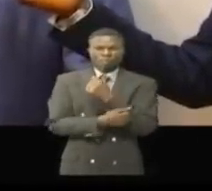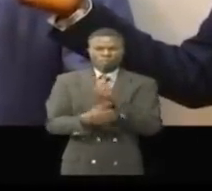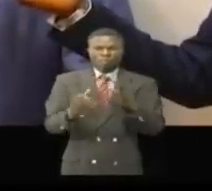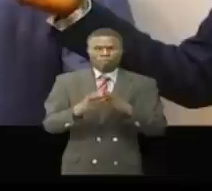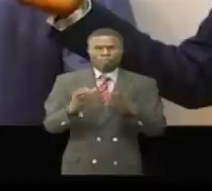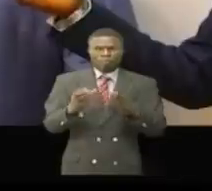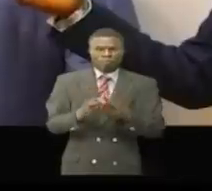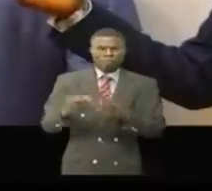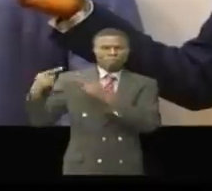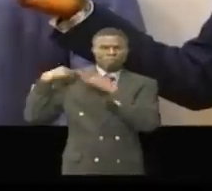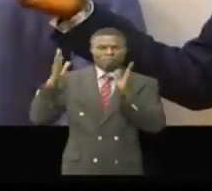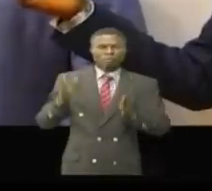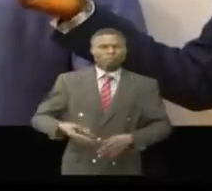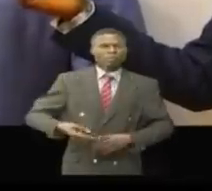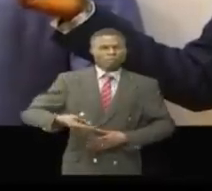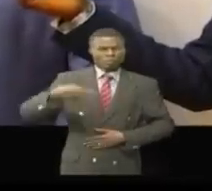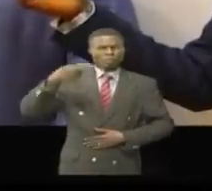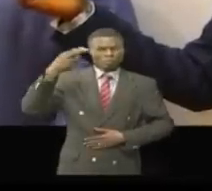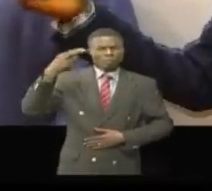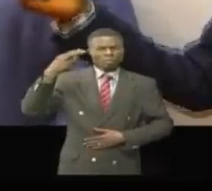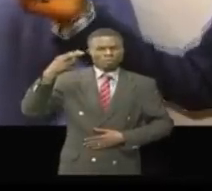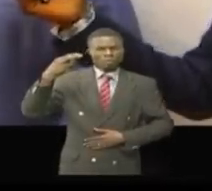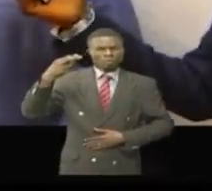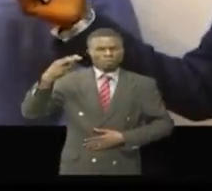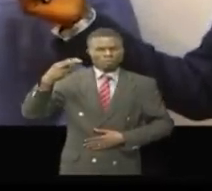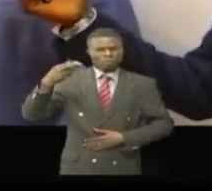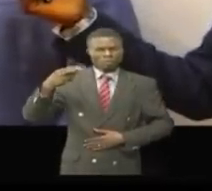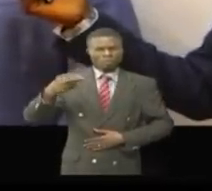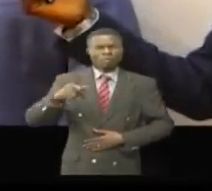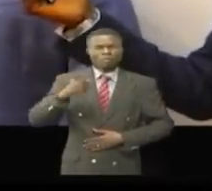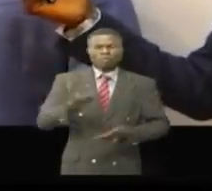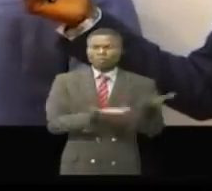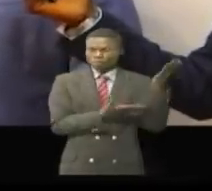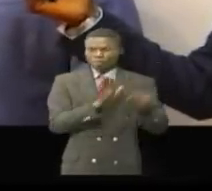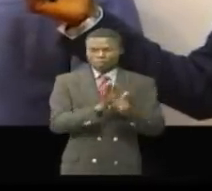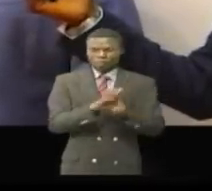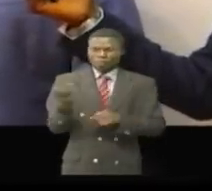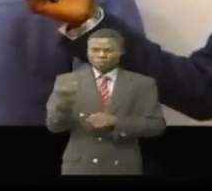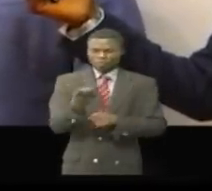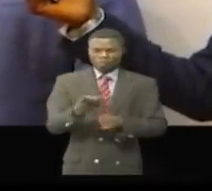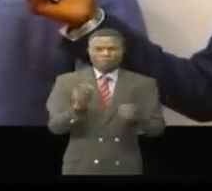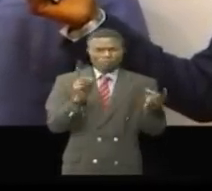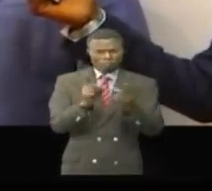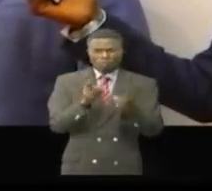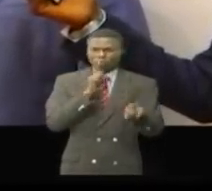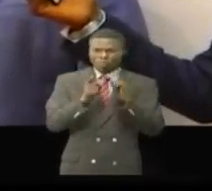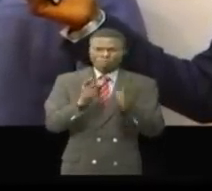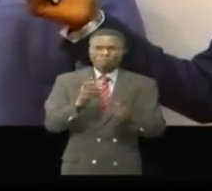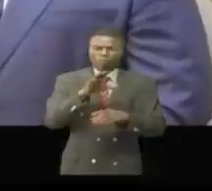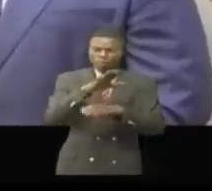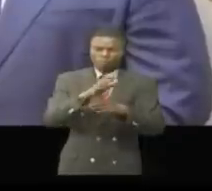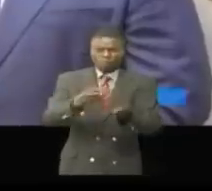une responsabilité bien démontrée. C'était important que nous puissions recevoir d'eux les conseils. Les lignes